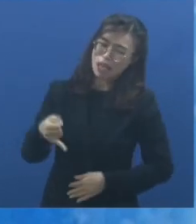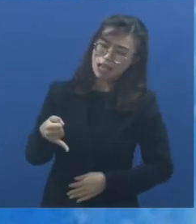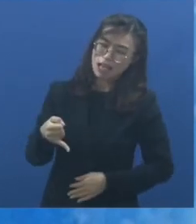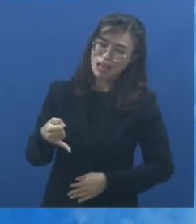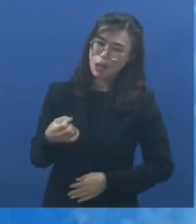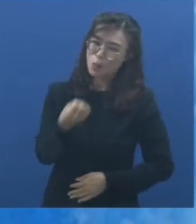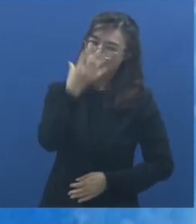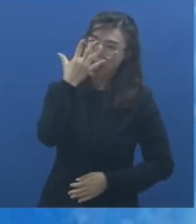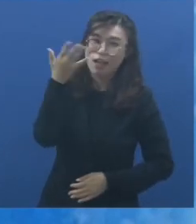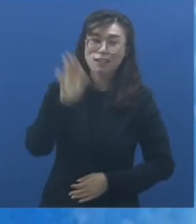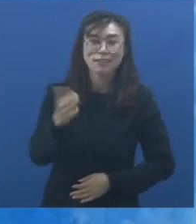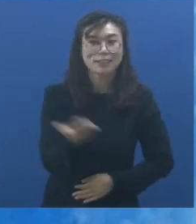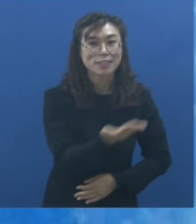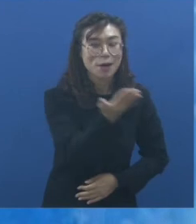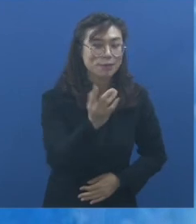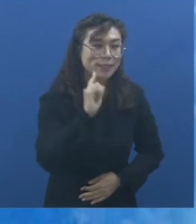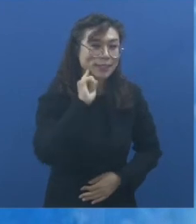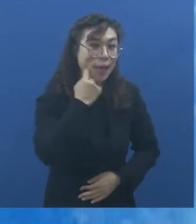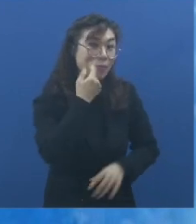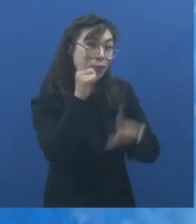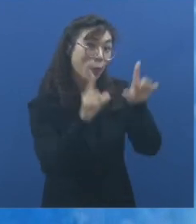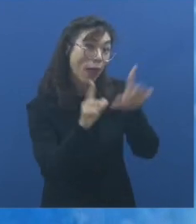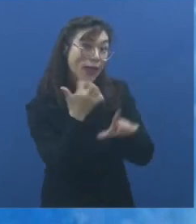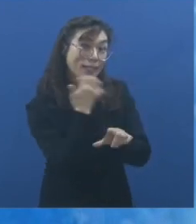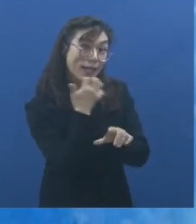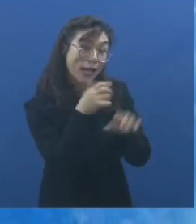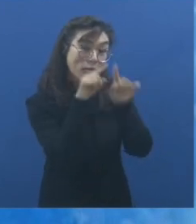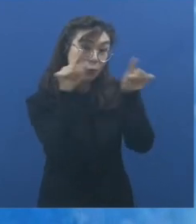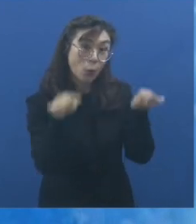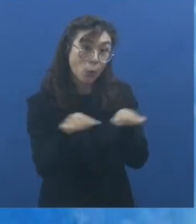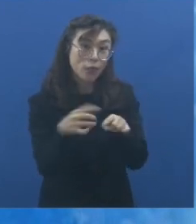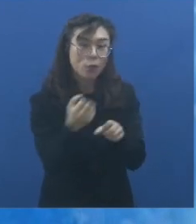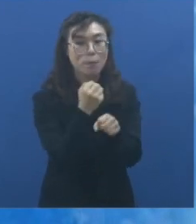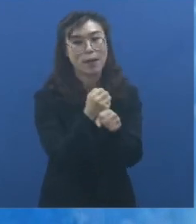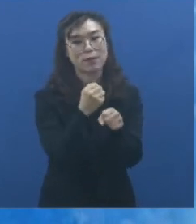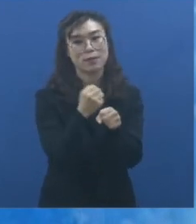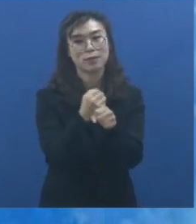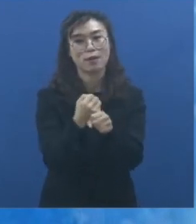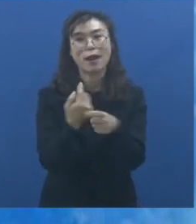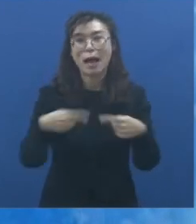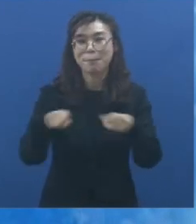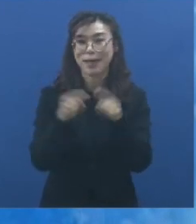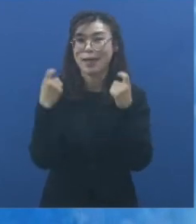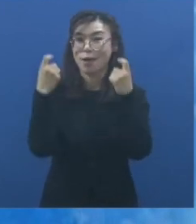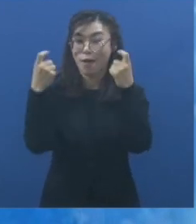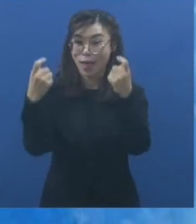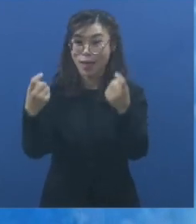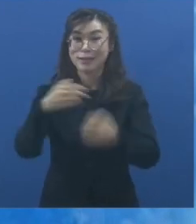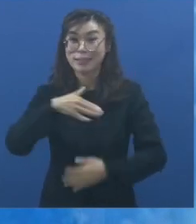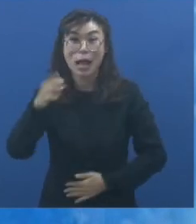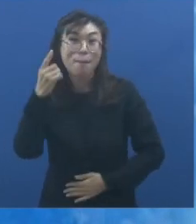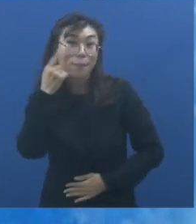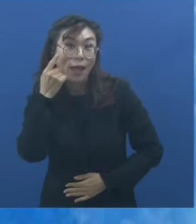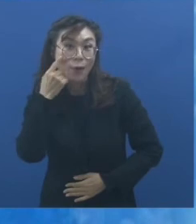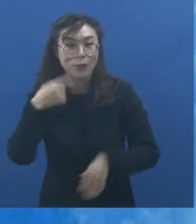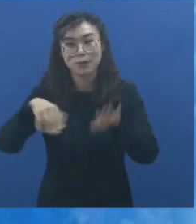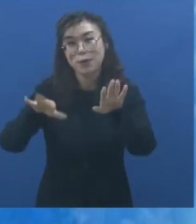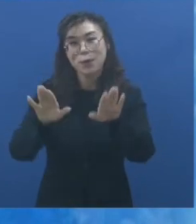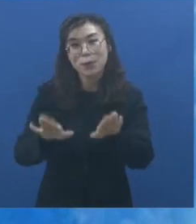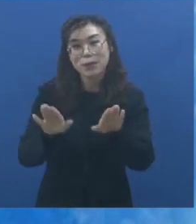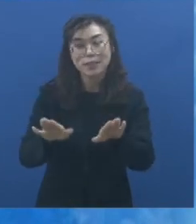만들었지만 여러분들 예쁜 설정에 가지고 만들어서 자 우리 항의를 떠나 봅시다 자 그러면 여러분들 오늘